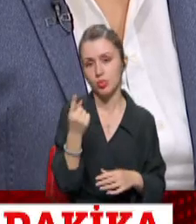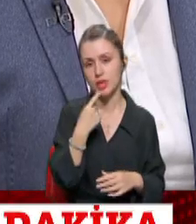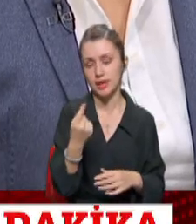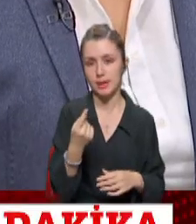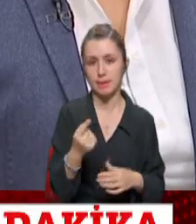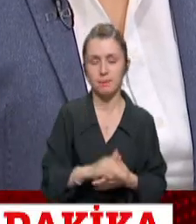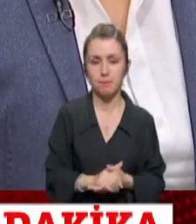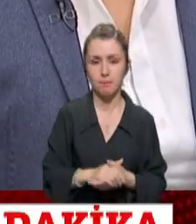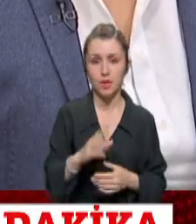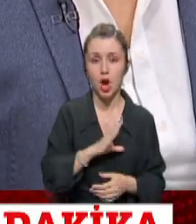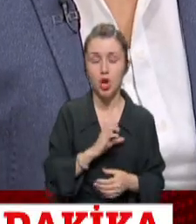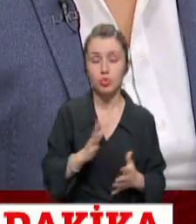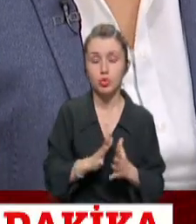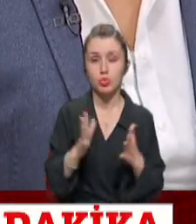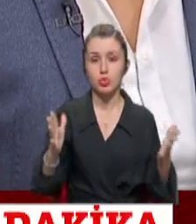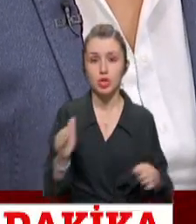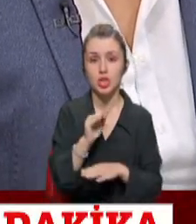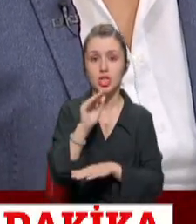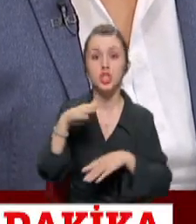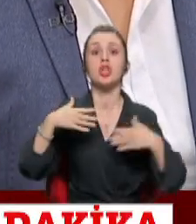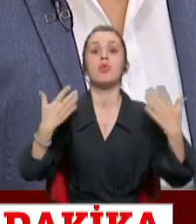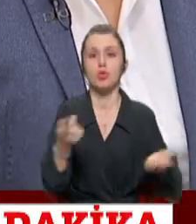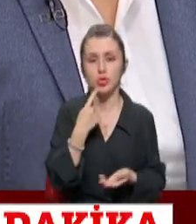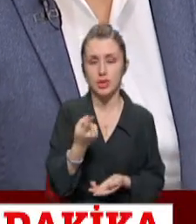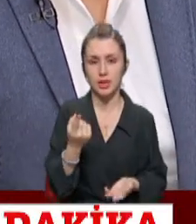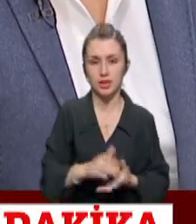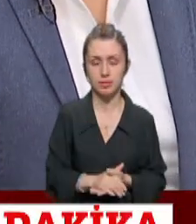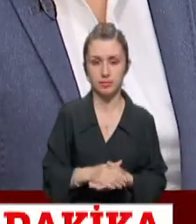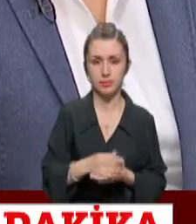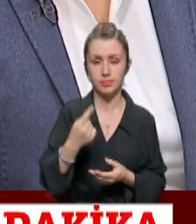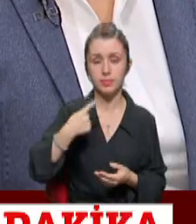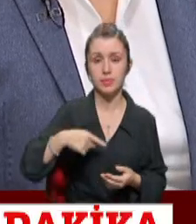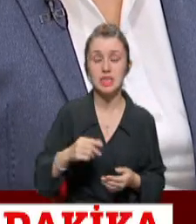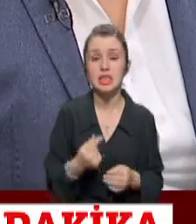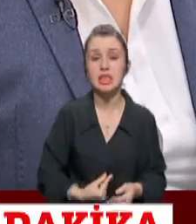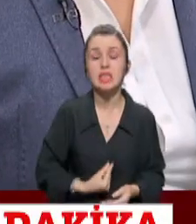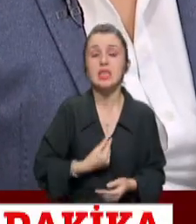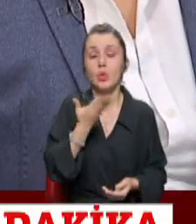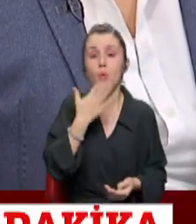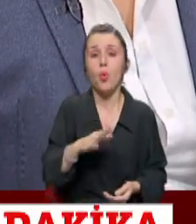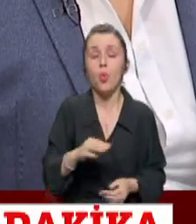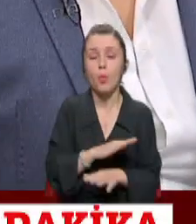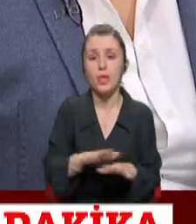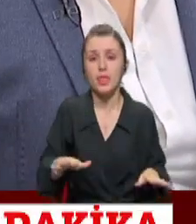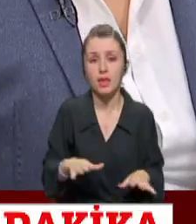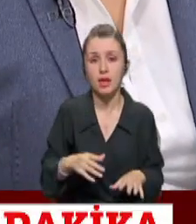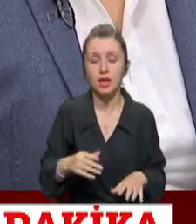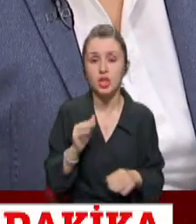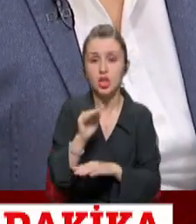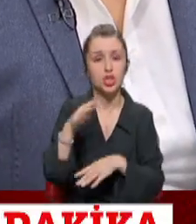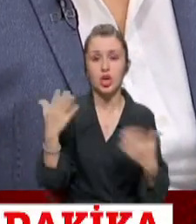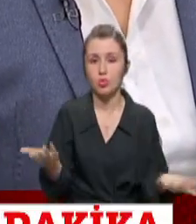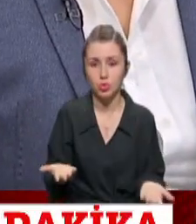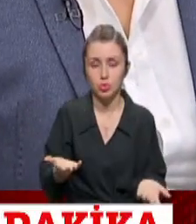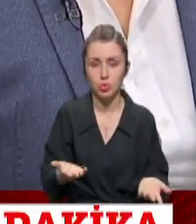dedi ki acımız o kadar büyük ki yaşayamıyoruz dedi ya. Gerçekten biz acımız hissedemiyoruz. O kadar büyük, yaşayamıyoruz. Yaşayamıyoruz,